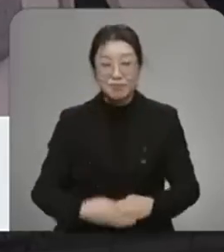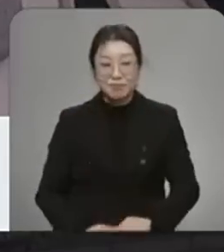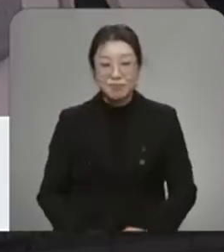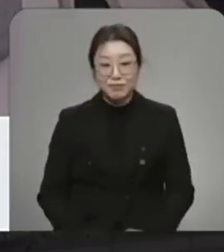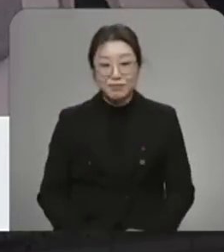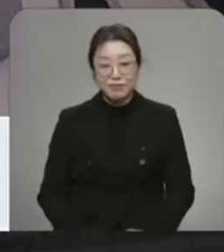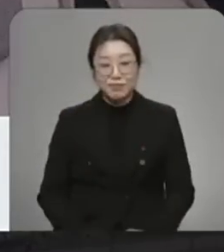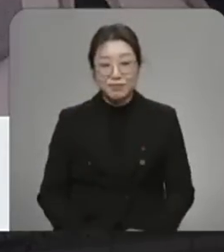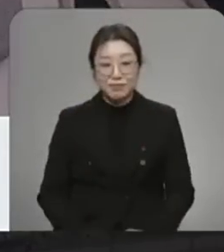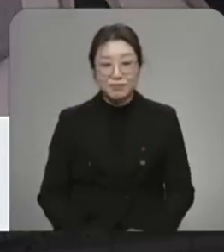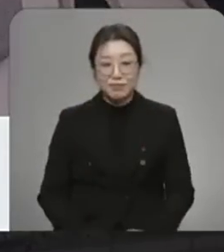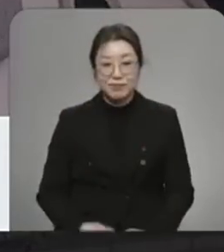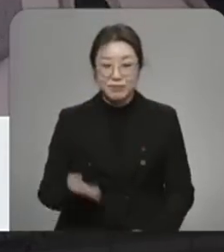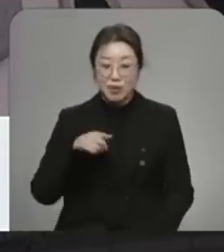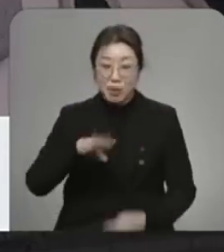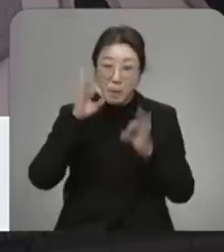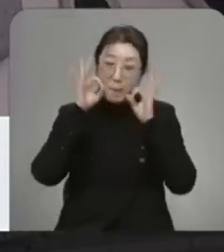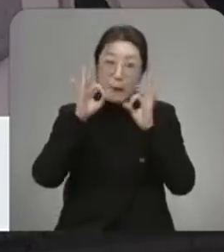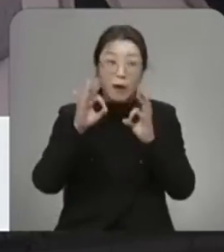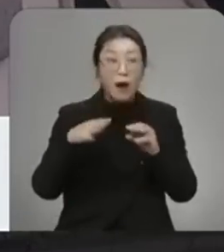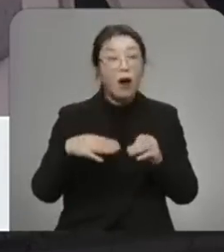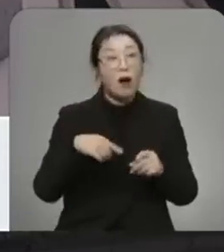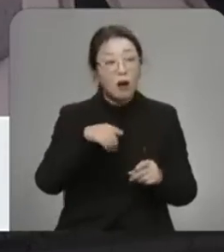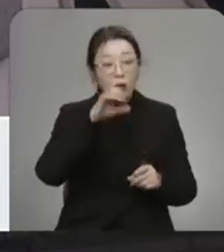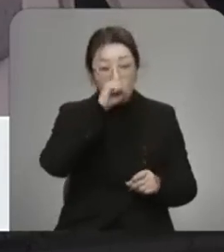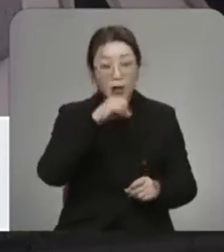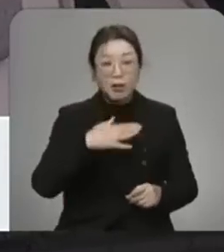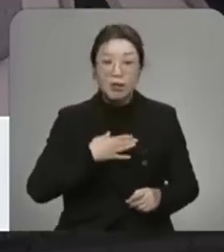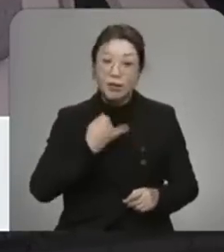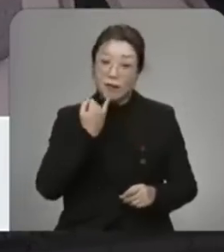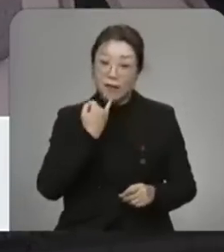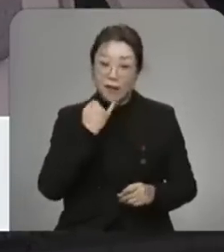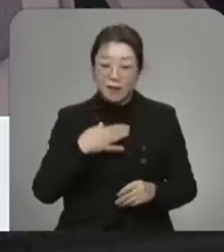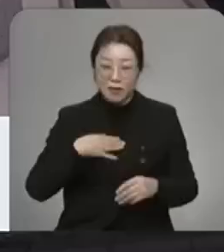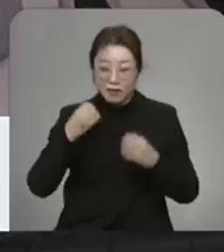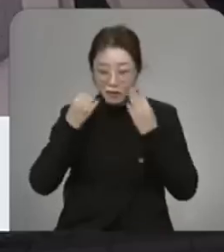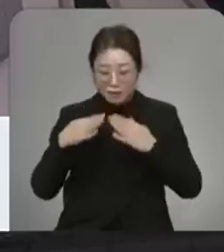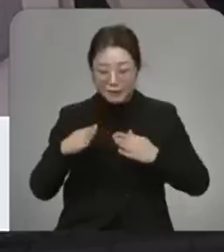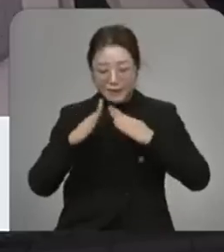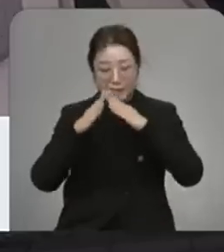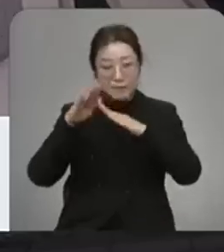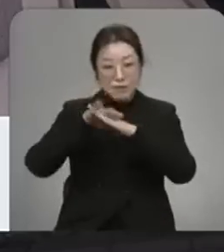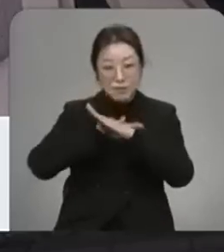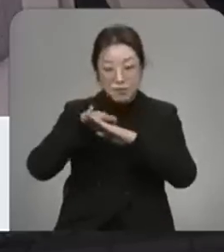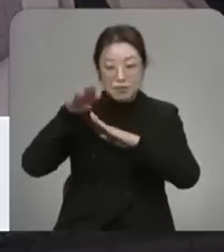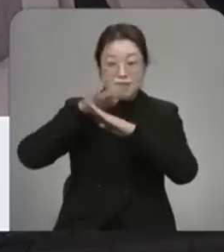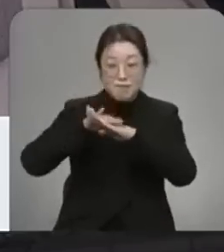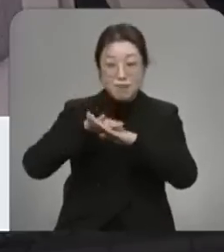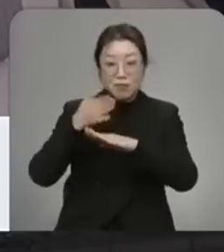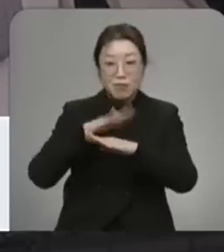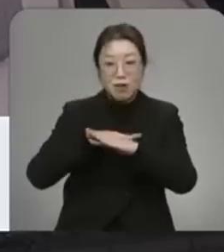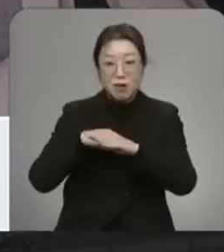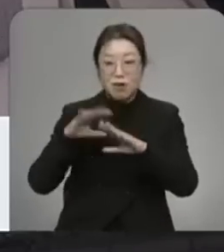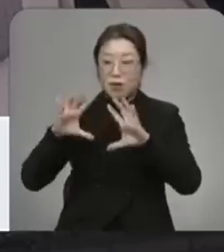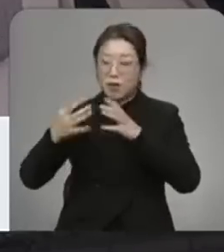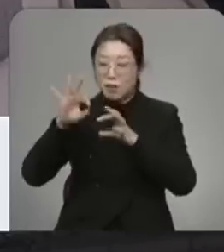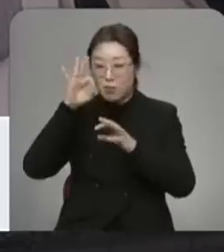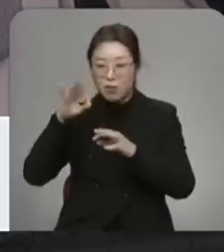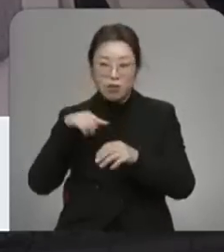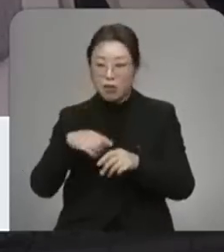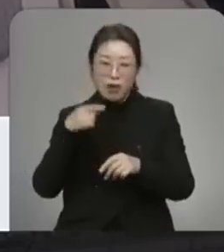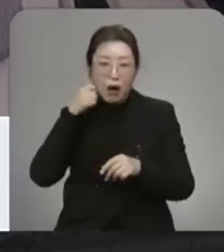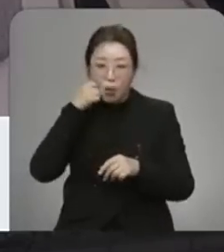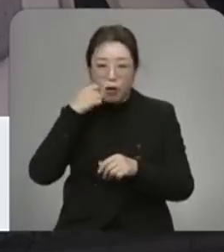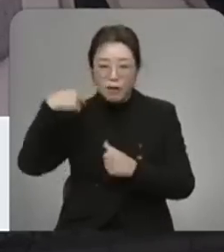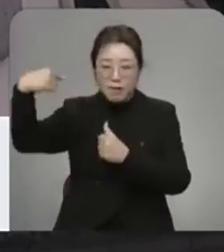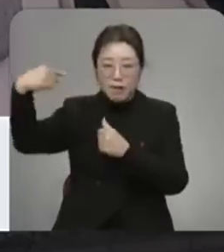있습니다. 그런데 이걸 보고 괜찮겠지 하면서 옥상에 지붕을 덧씌웠다가 철거 명령을 받는 사례가 심심찮게 발생하고